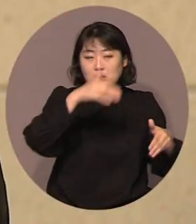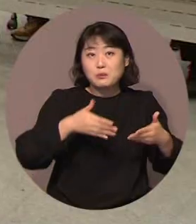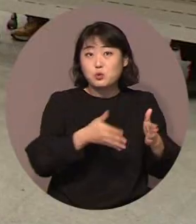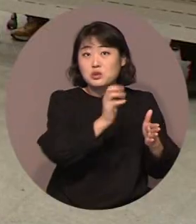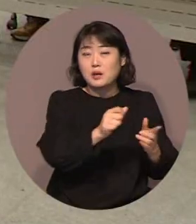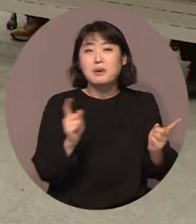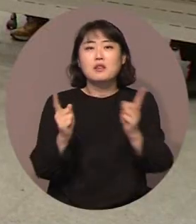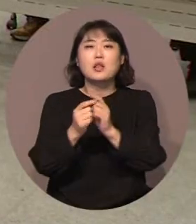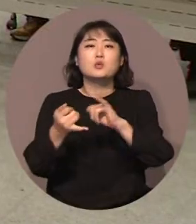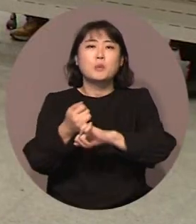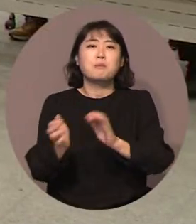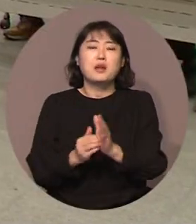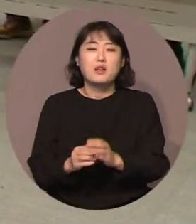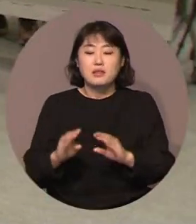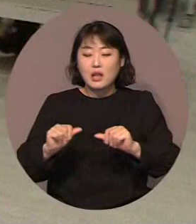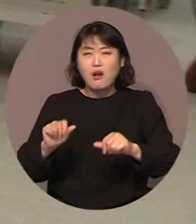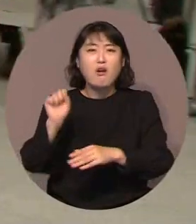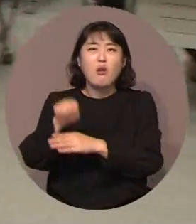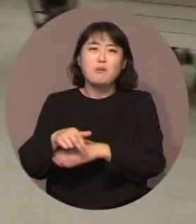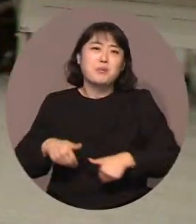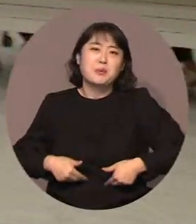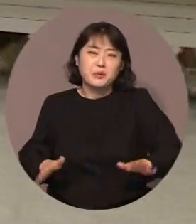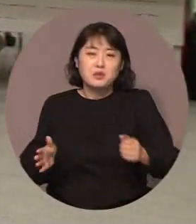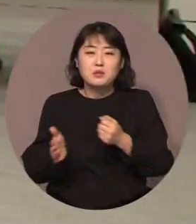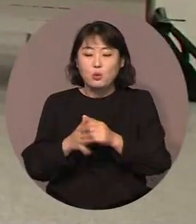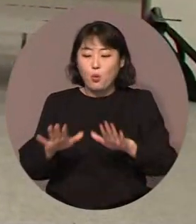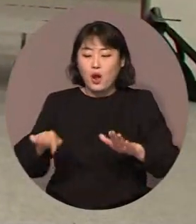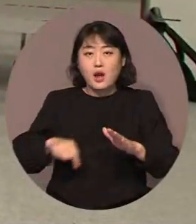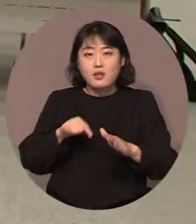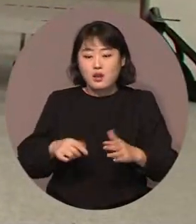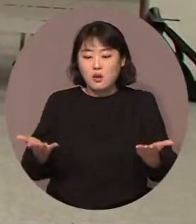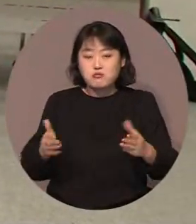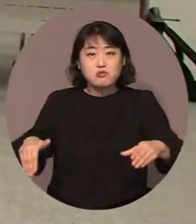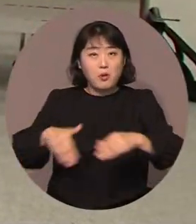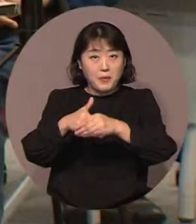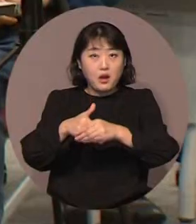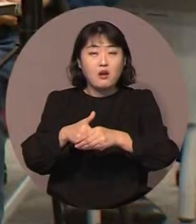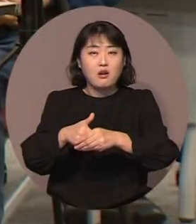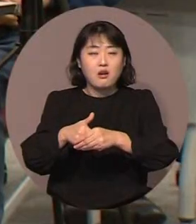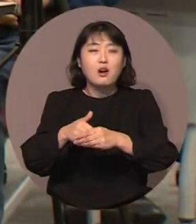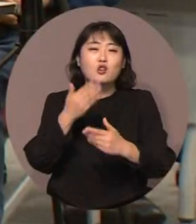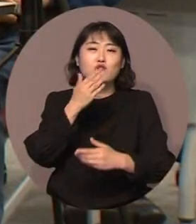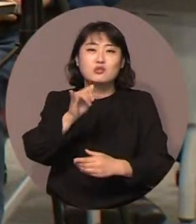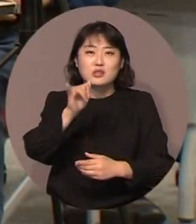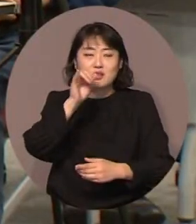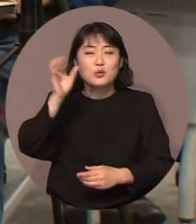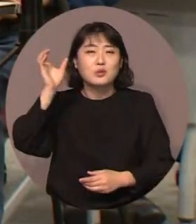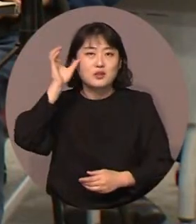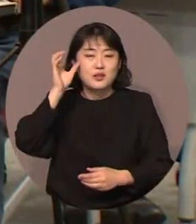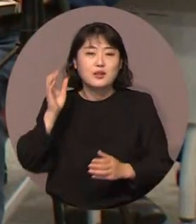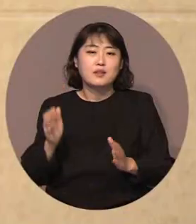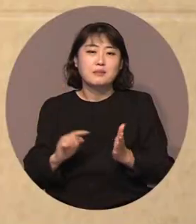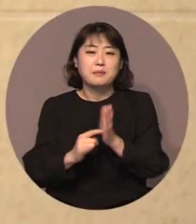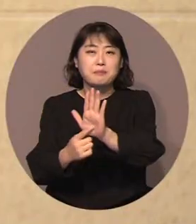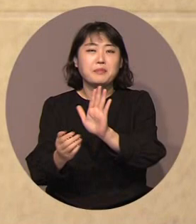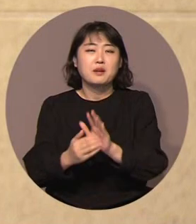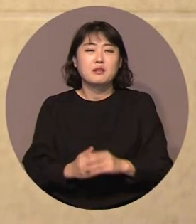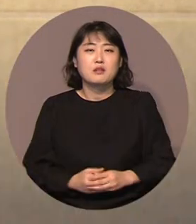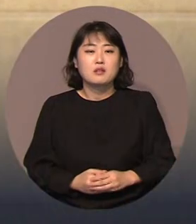밝혔습니다. 토지 수용 절차 등이 필요 없어 올해 안에라도 업무 협약 등이 이뤄질 수 있을 것으로도 기대했습니다.